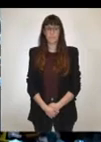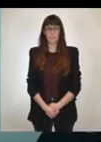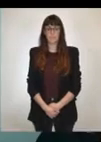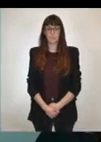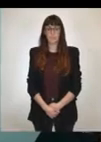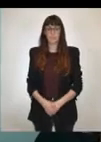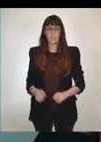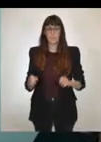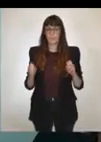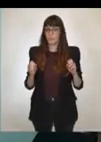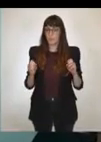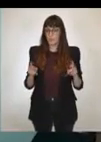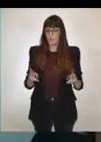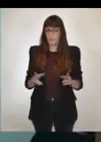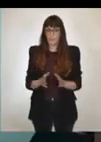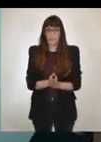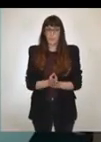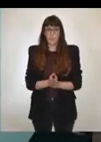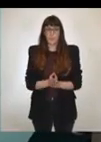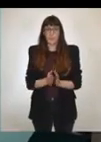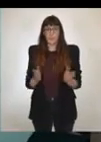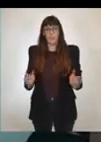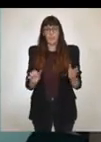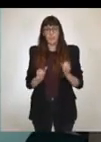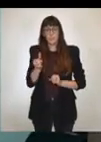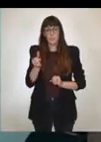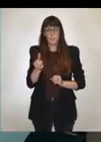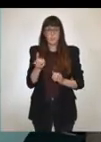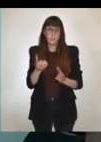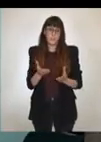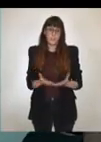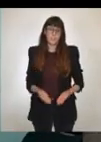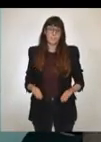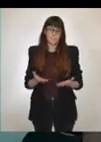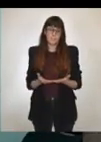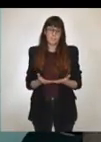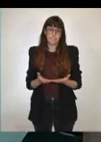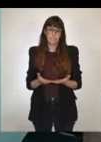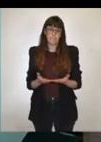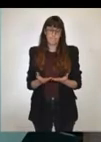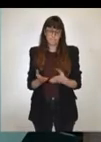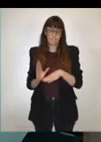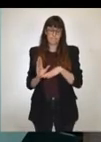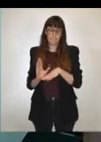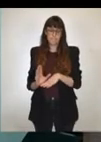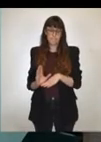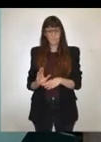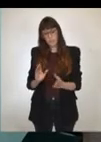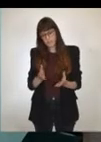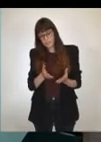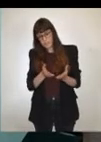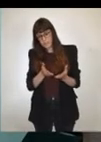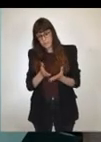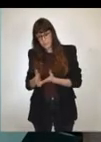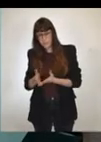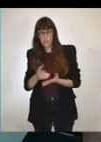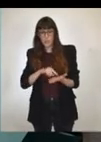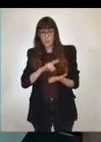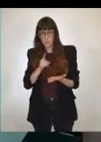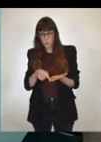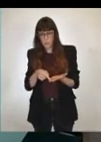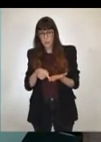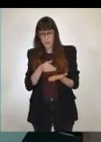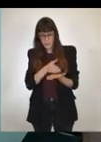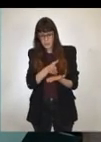Pour commencer, je vais vous présenter le contexte dans lequel s'établissent nos orientations budgétaires. C'est un contexte